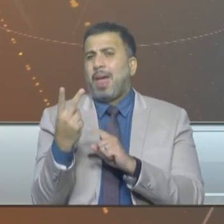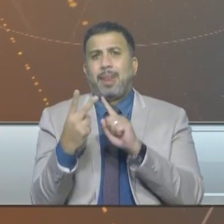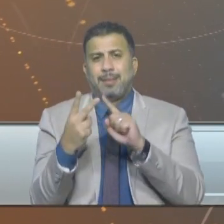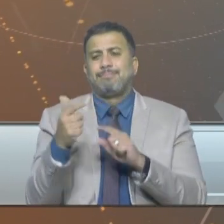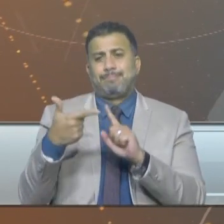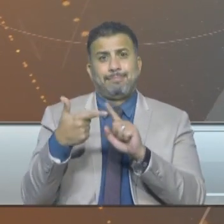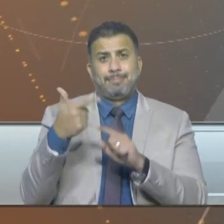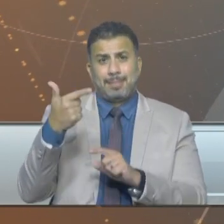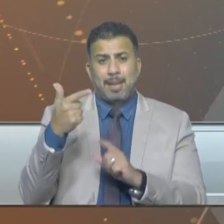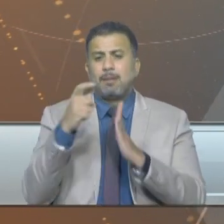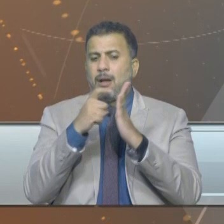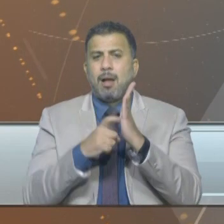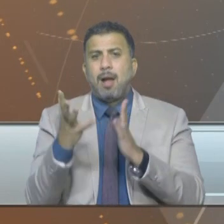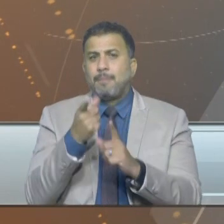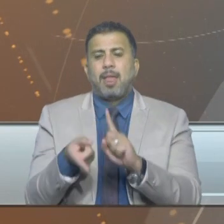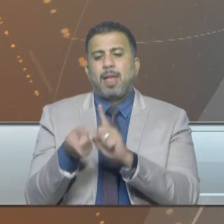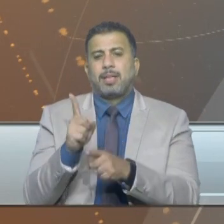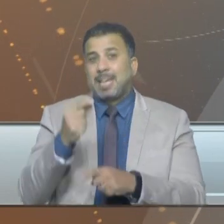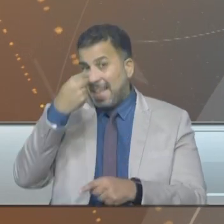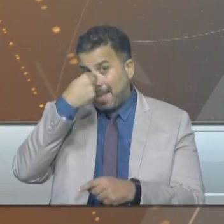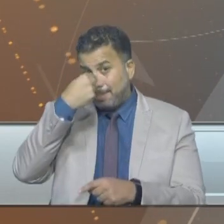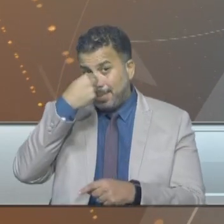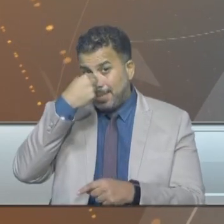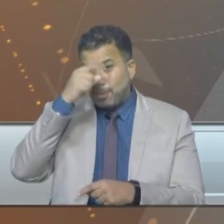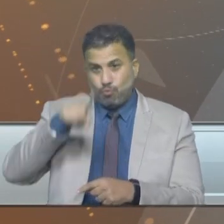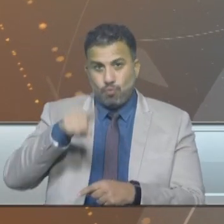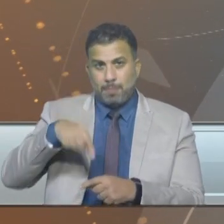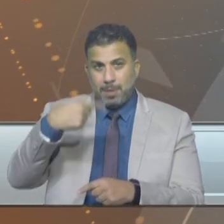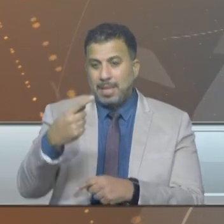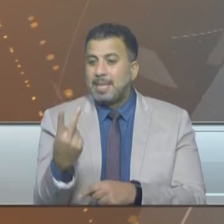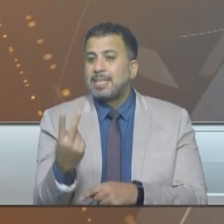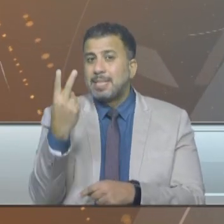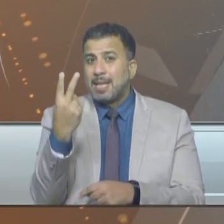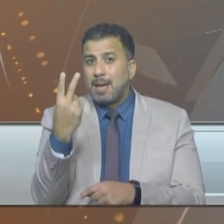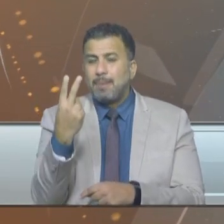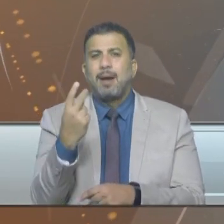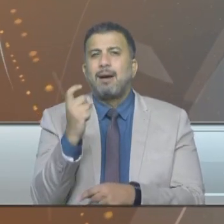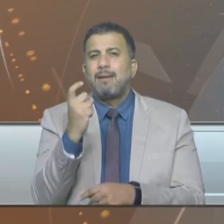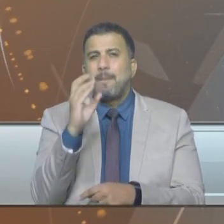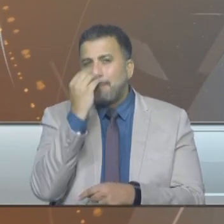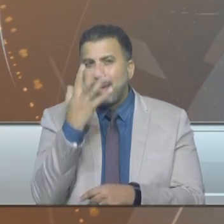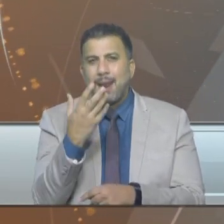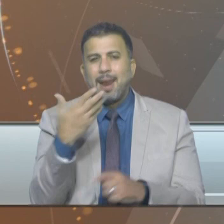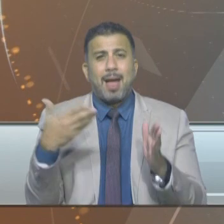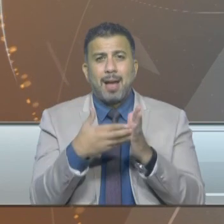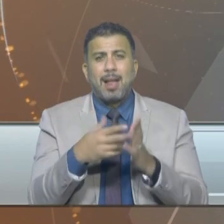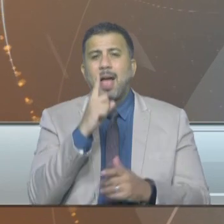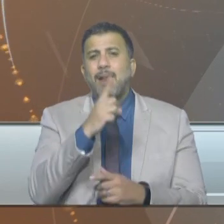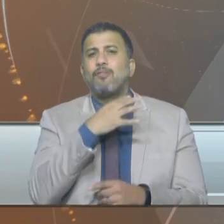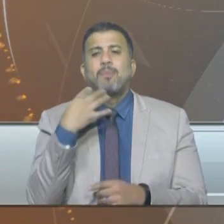الثاني من الفصل التشريعي الحادي عشر يوم الخميس السابع ربيع الاخر 2000